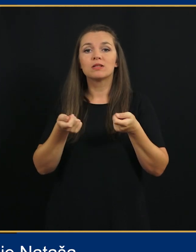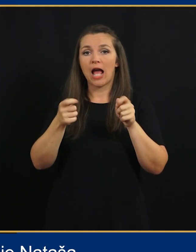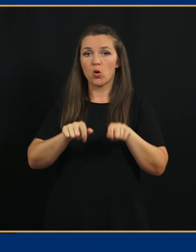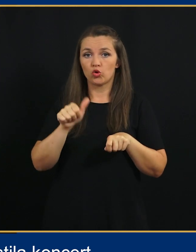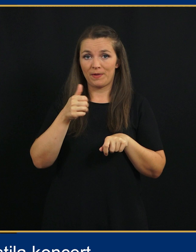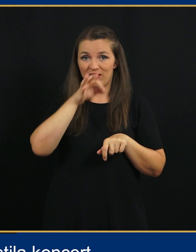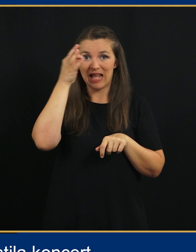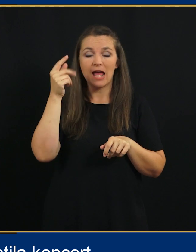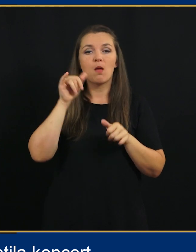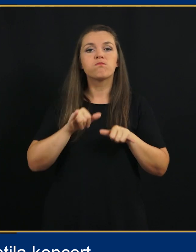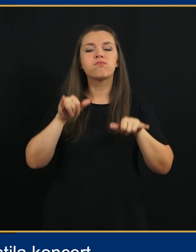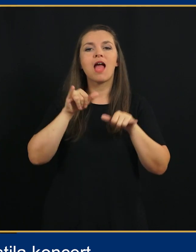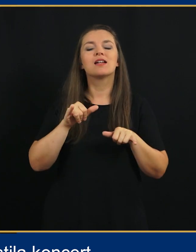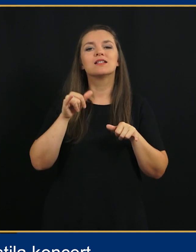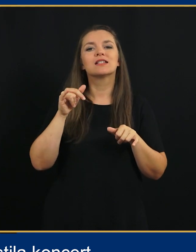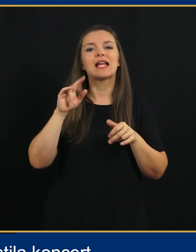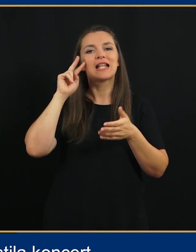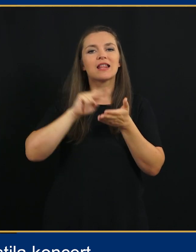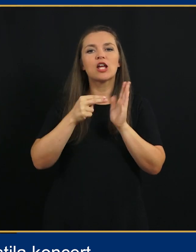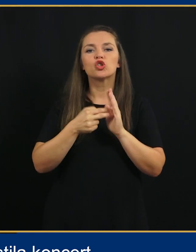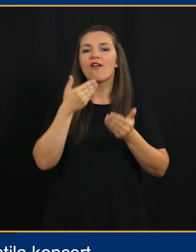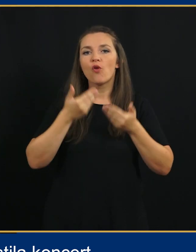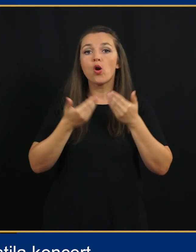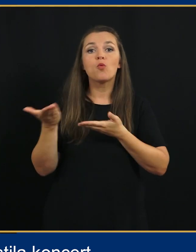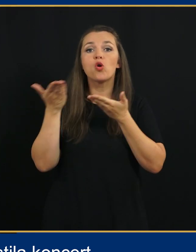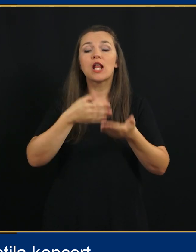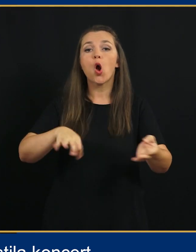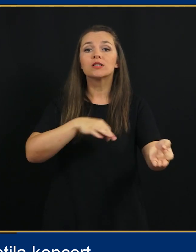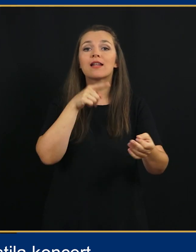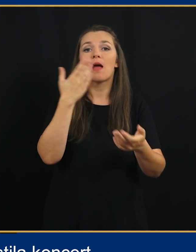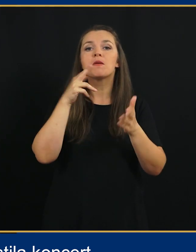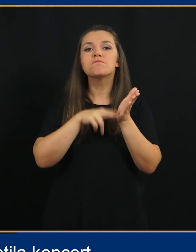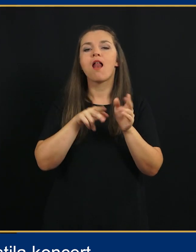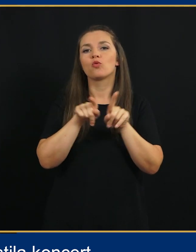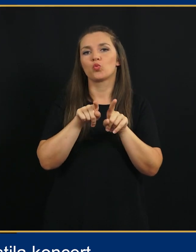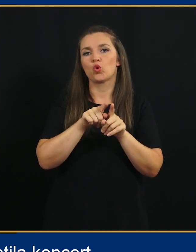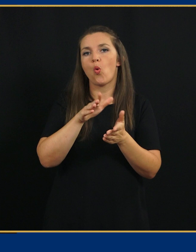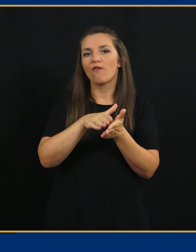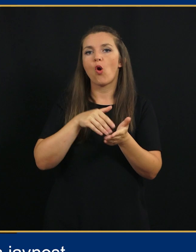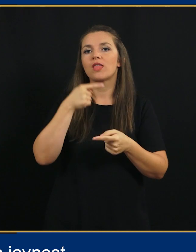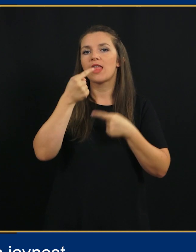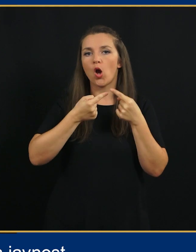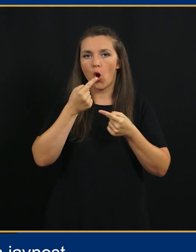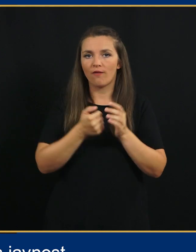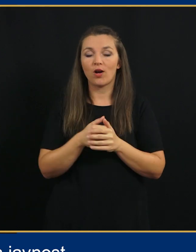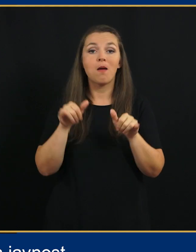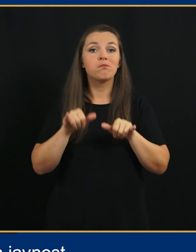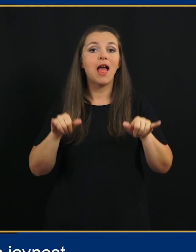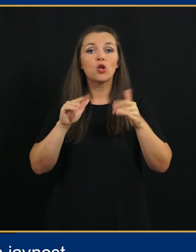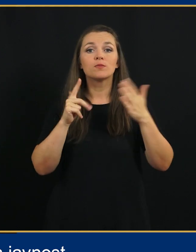prvega dne Blejskega strateškega foruma gostila koncert, na katerem je imela tudi uvodni nagovor. Bled